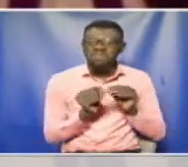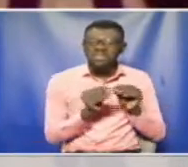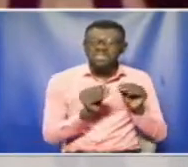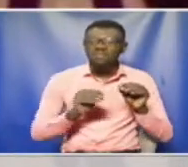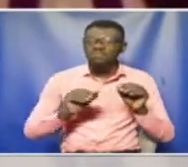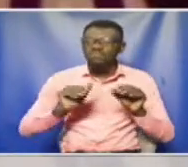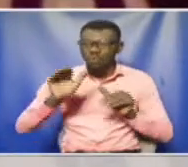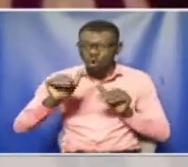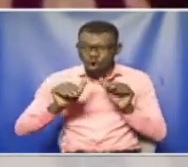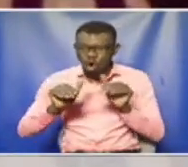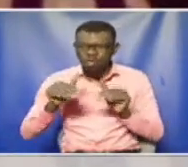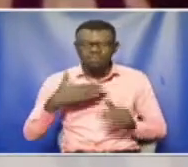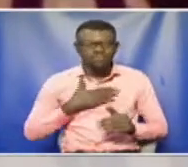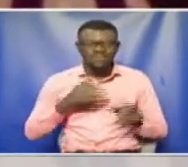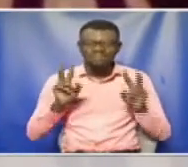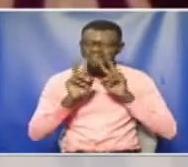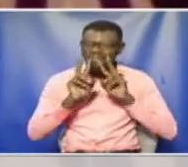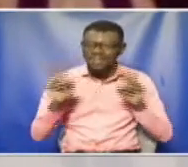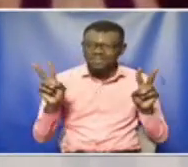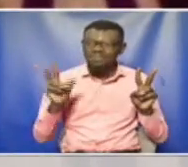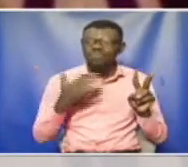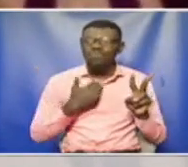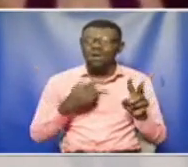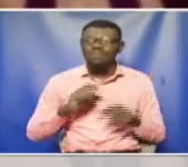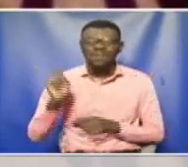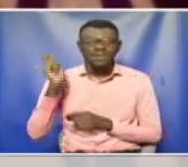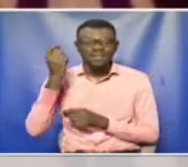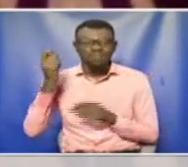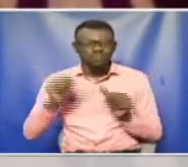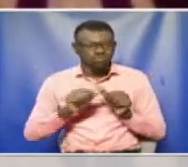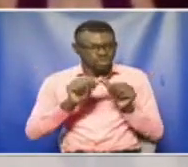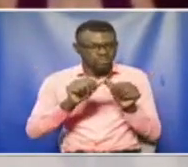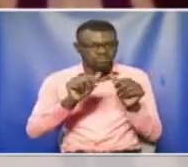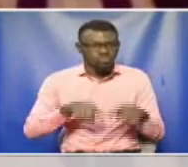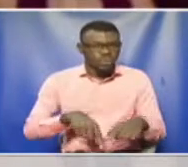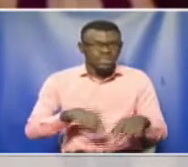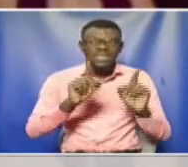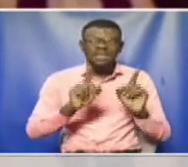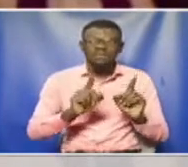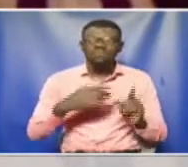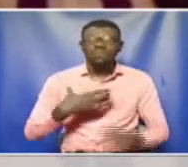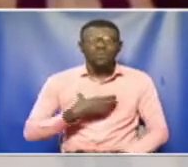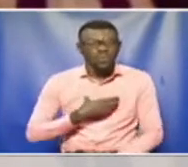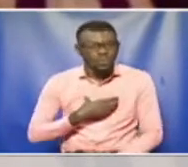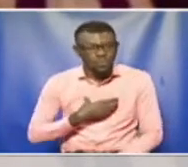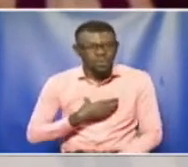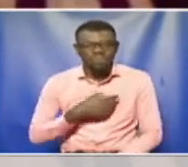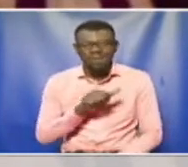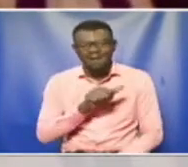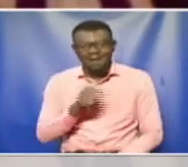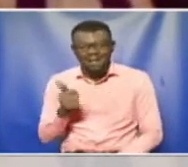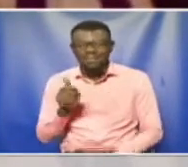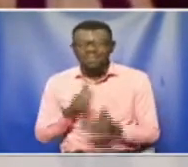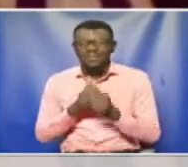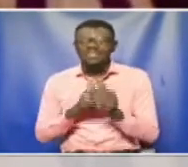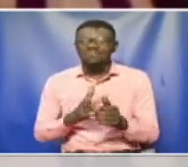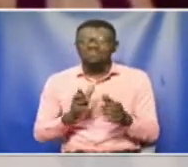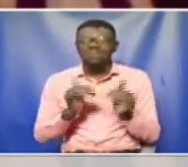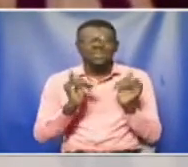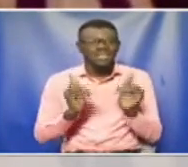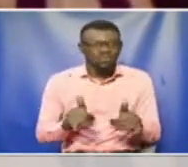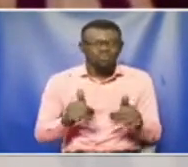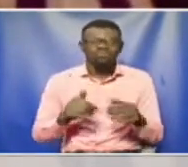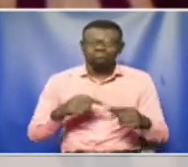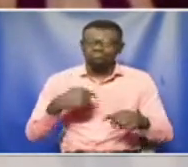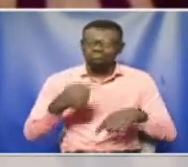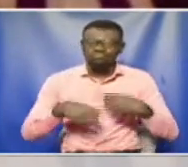mikutano kwa utulivu. Kenya itakuweko, nyinyi ndiye mtaenda, mtaacha Kenya, viongozi wataenda, wengine watazaliwa